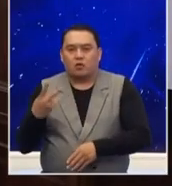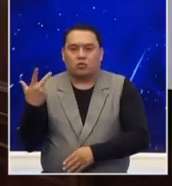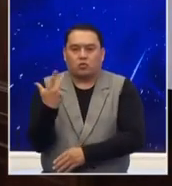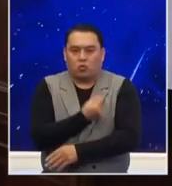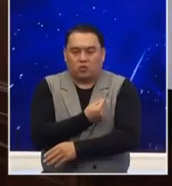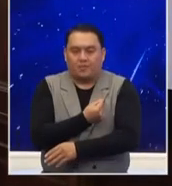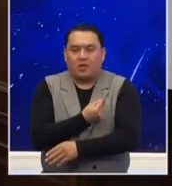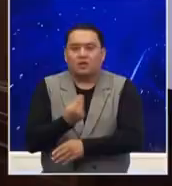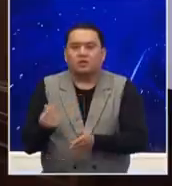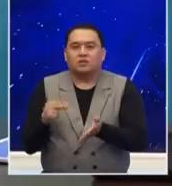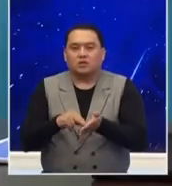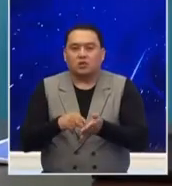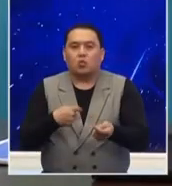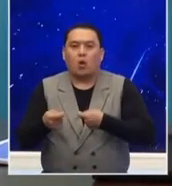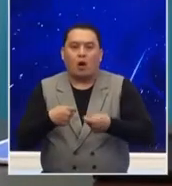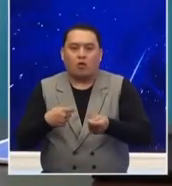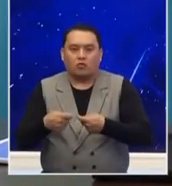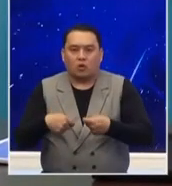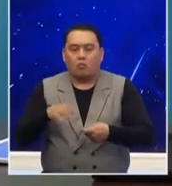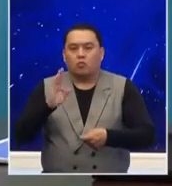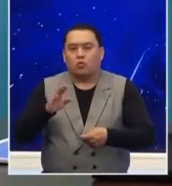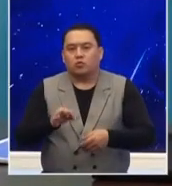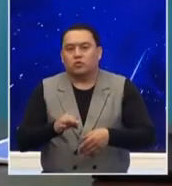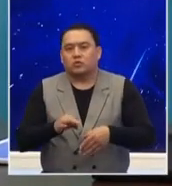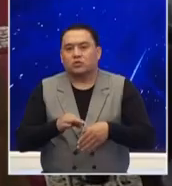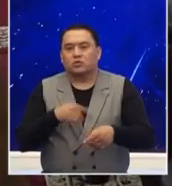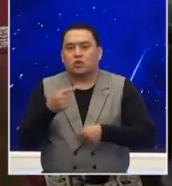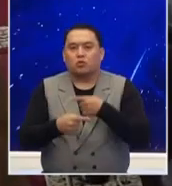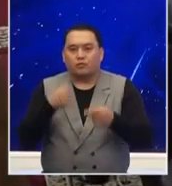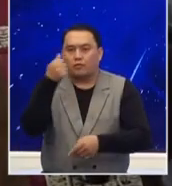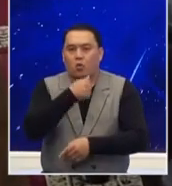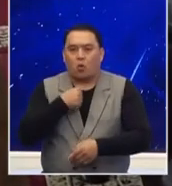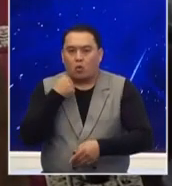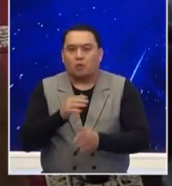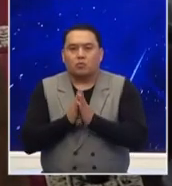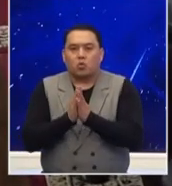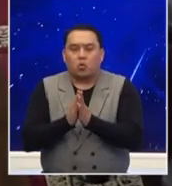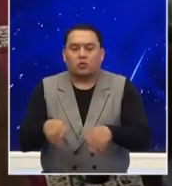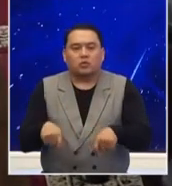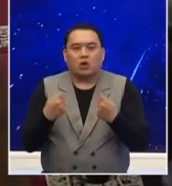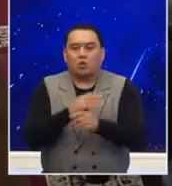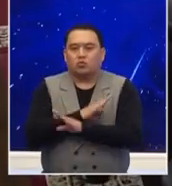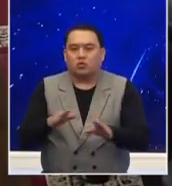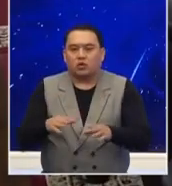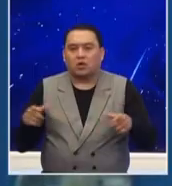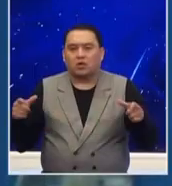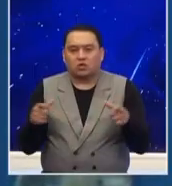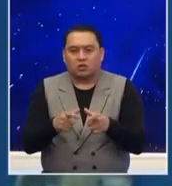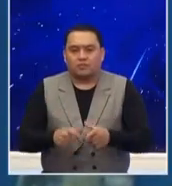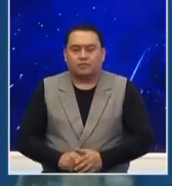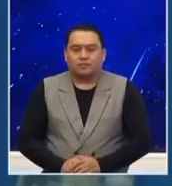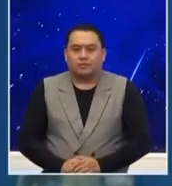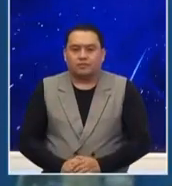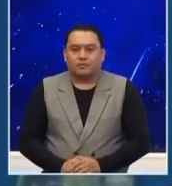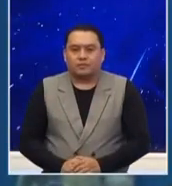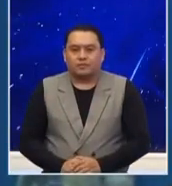вакцины. Ее стоимость, по словам руководства страны, будет доступной. А до тех пор глава государства просит не нарушать карантинные меры. Я